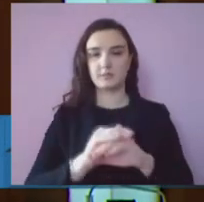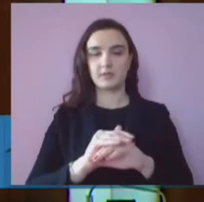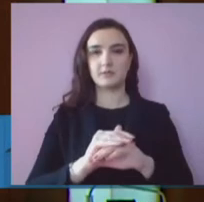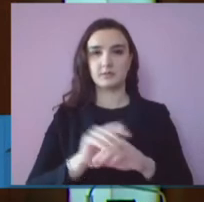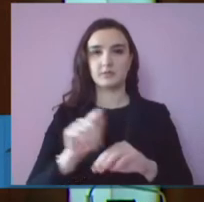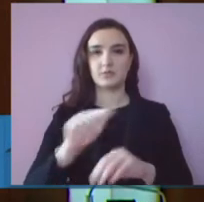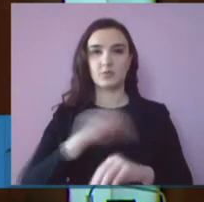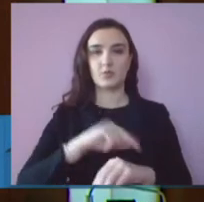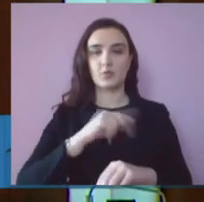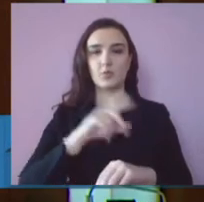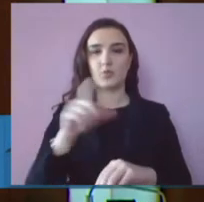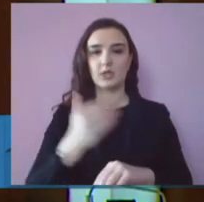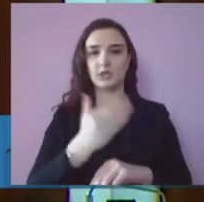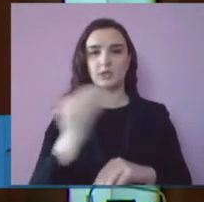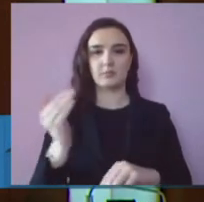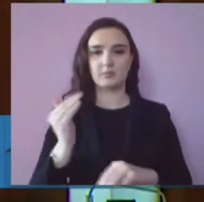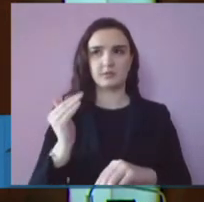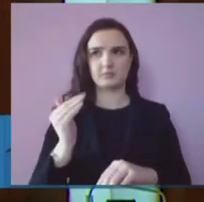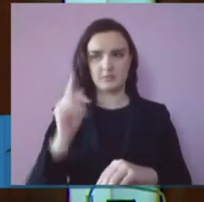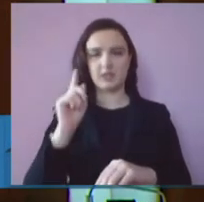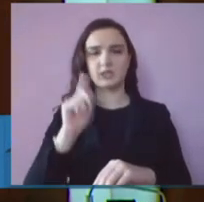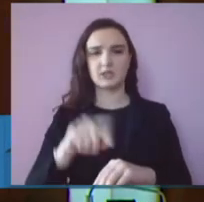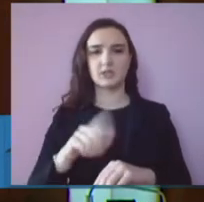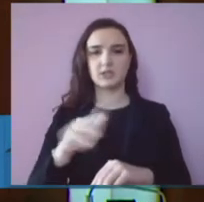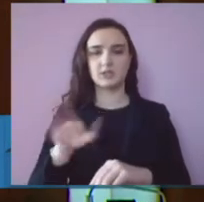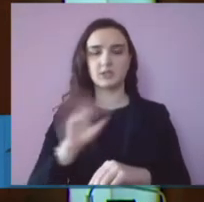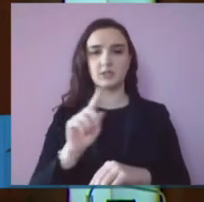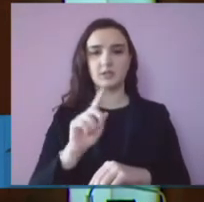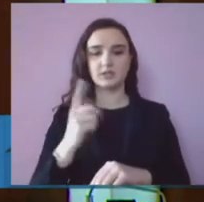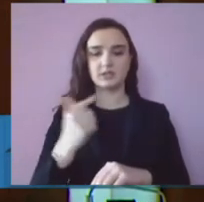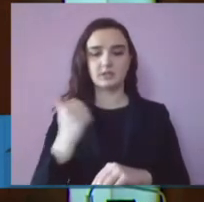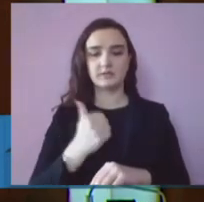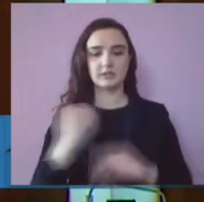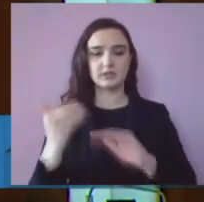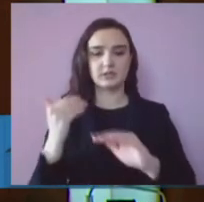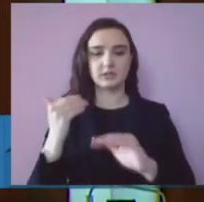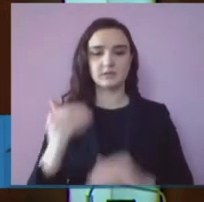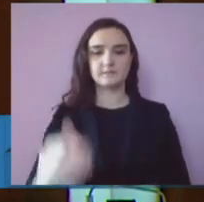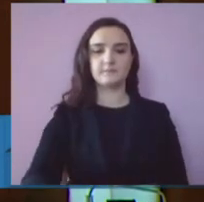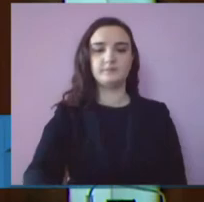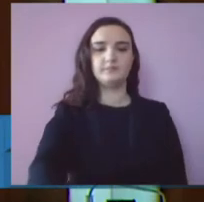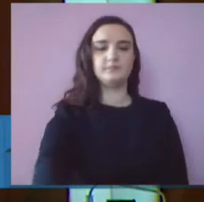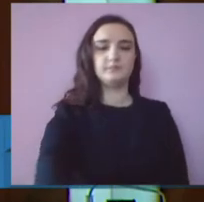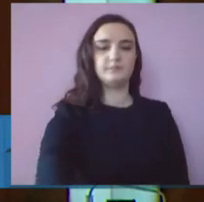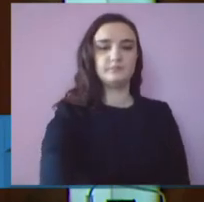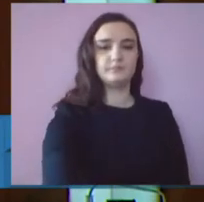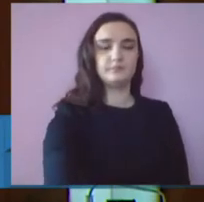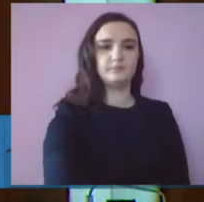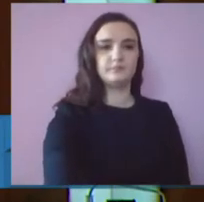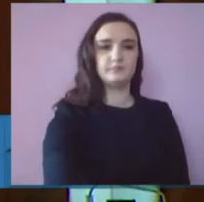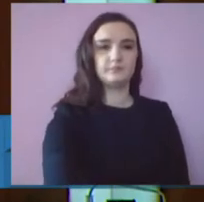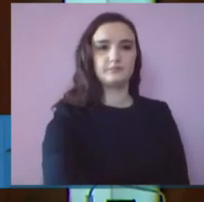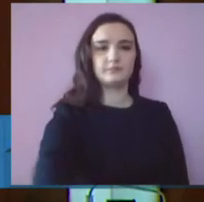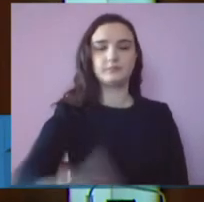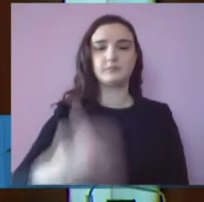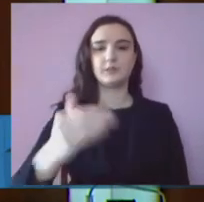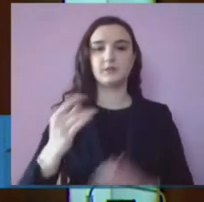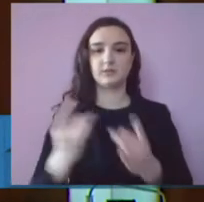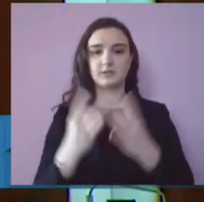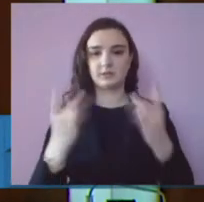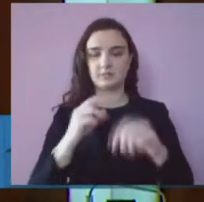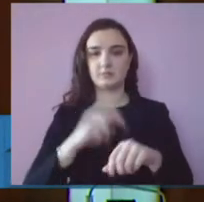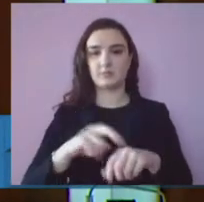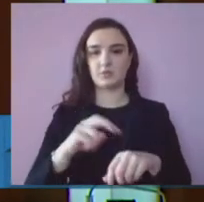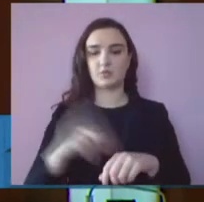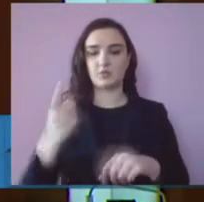კოლეგებისათვის არ არის უცნობი. Სულ რაღაც ერთი კვირის წინ თქვენ გაგვიზიარეთ მედიკოსებს და